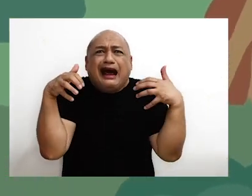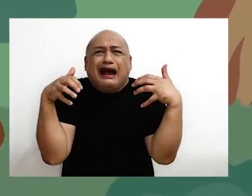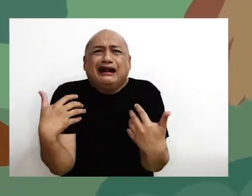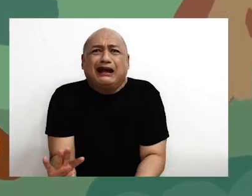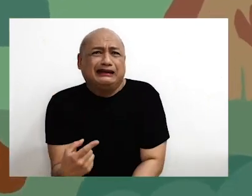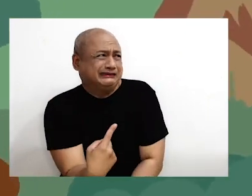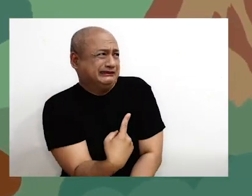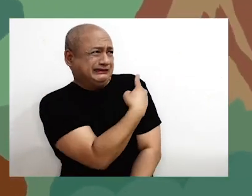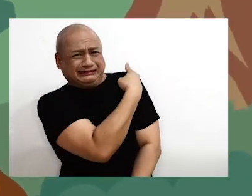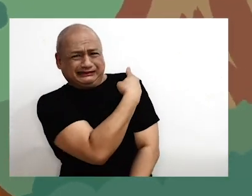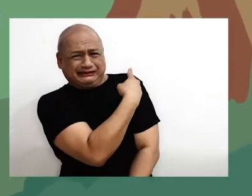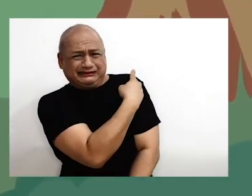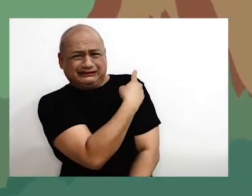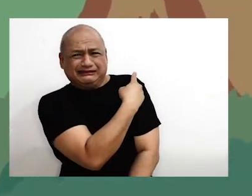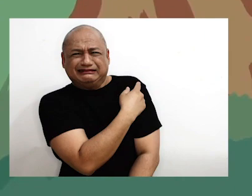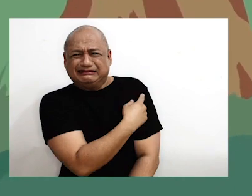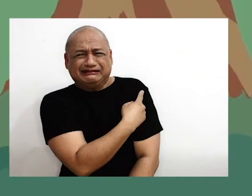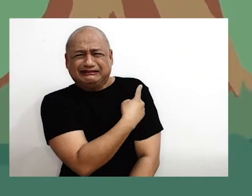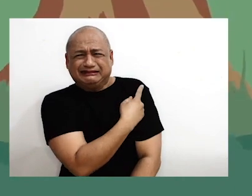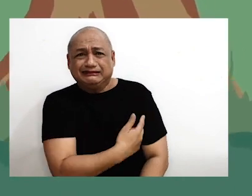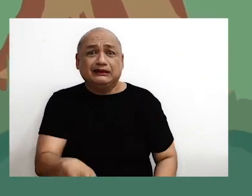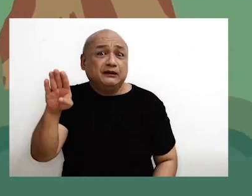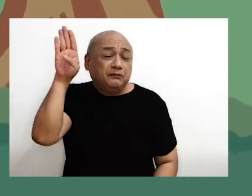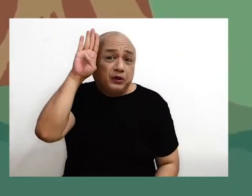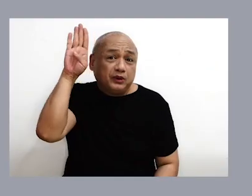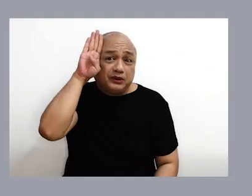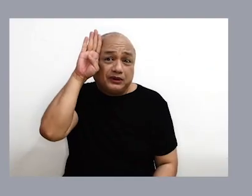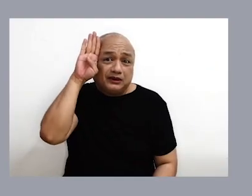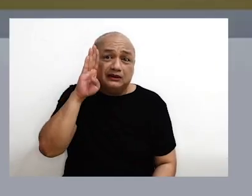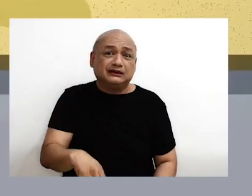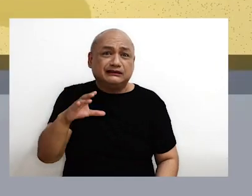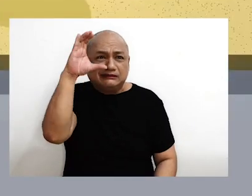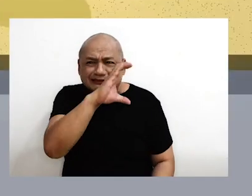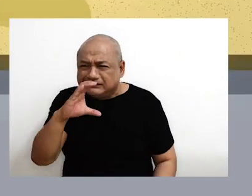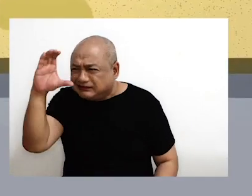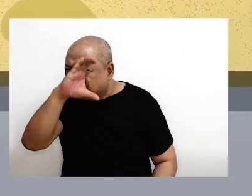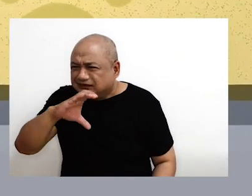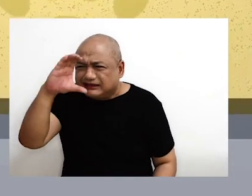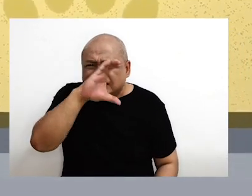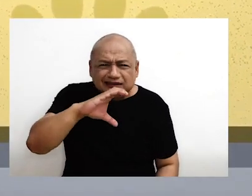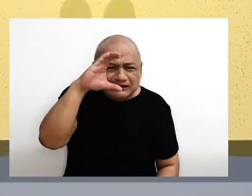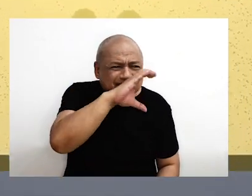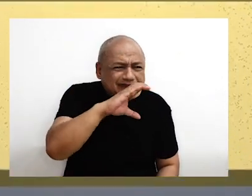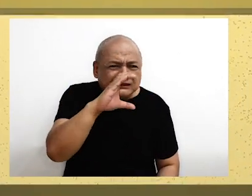Sigaw ng asong si Biko habang tumatakbo. Biko!